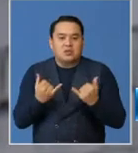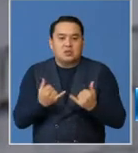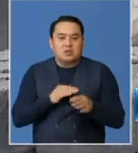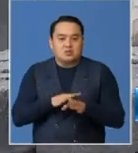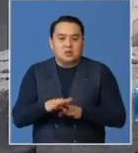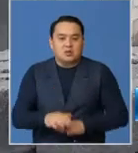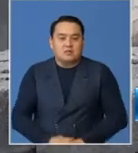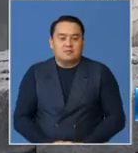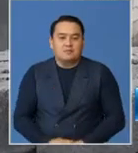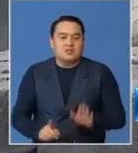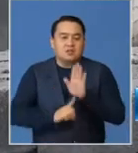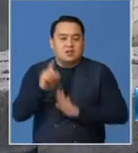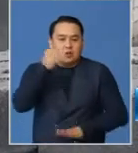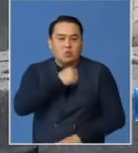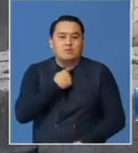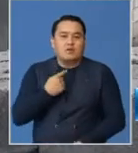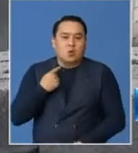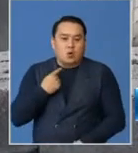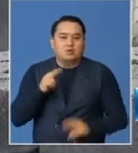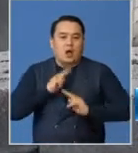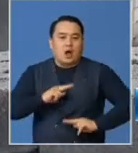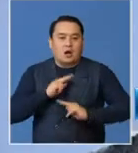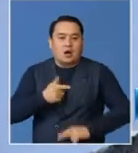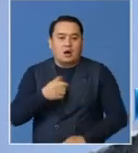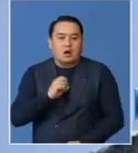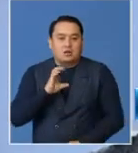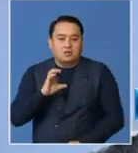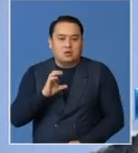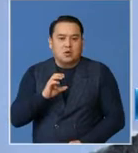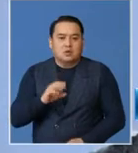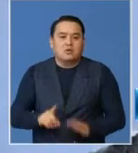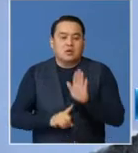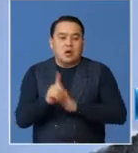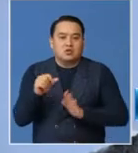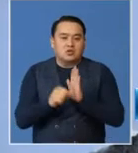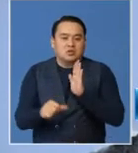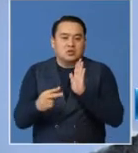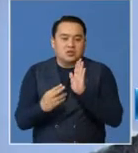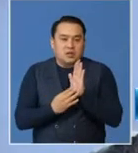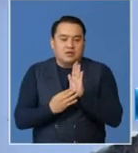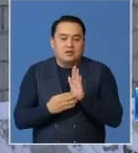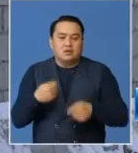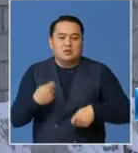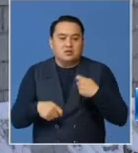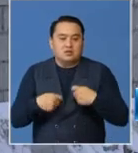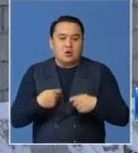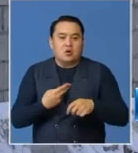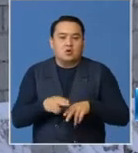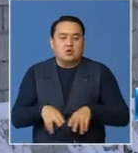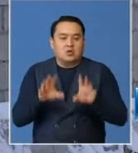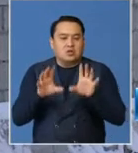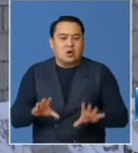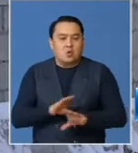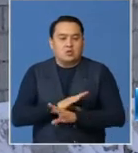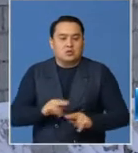исполнения. С начала года по Талдыкургану сотрудниками ГАЗК области возбуждено 69 административных дел в отношении